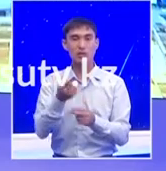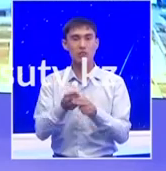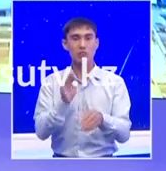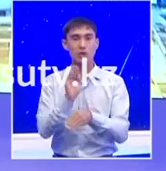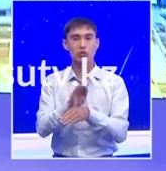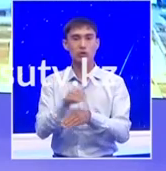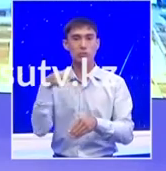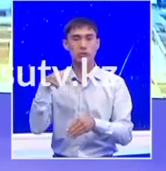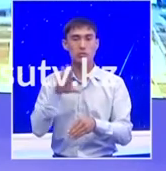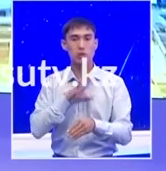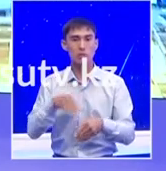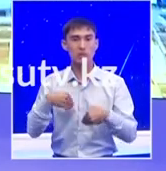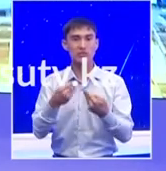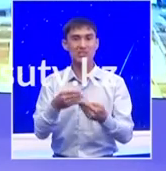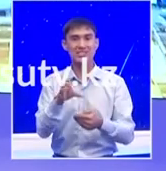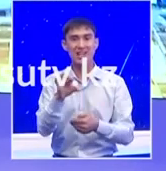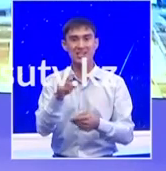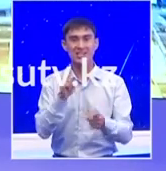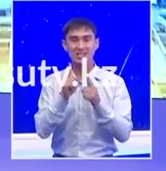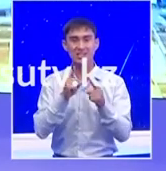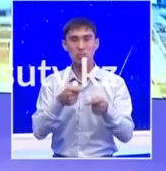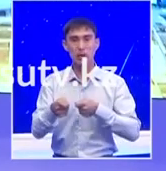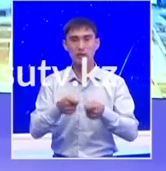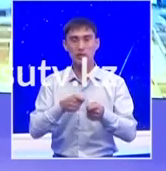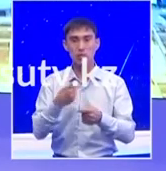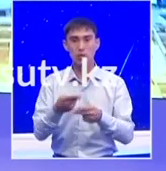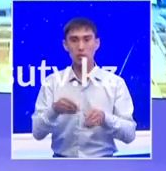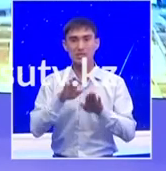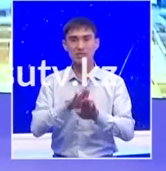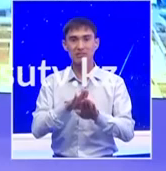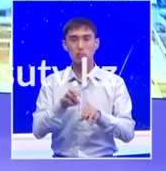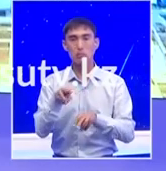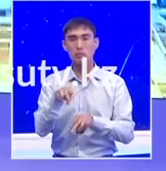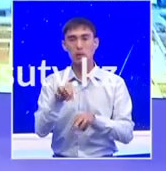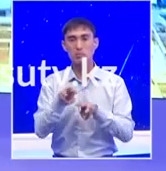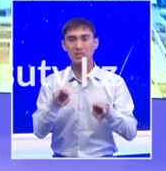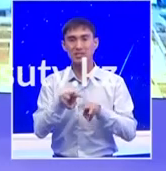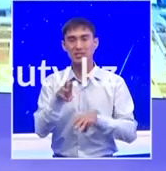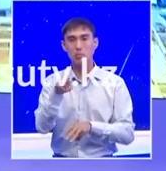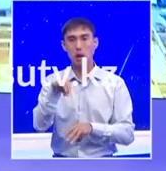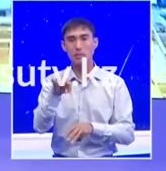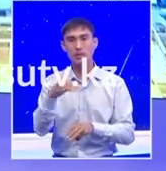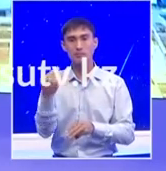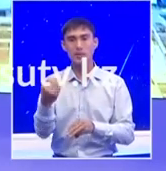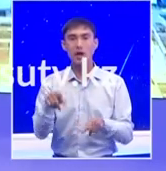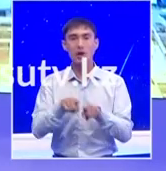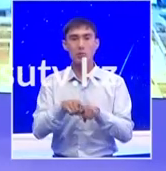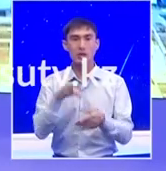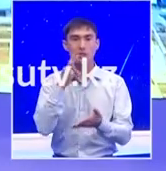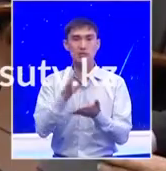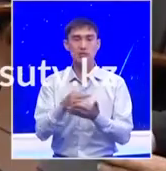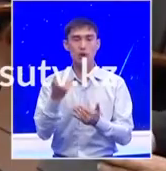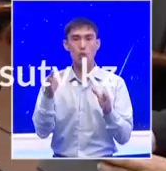поручения президента было посвящено селекторное заседание правительства под председательством премьер-министра Оскара Мамина. Как было отмечено,